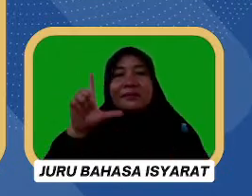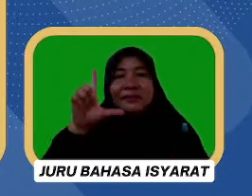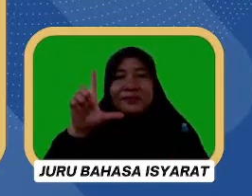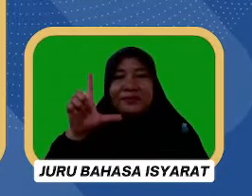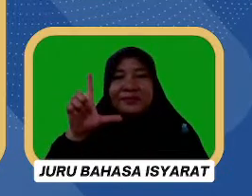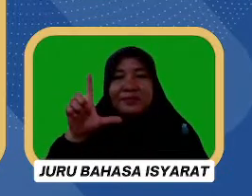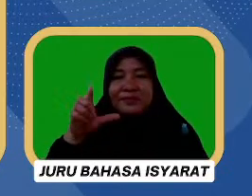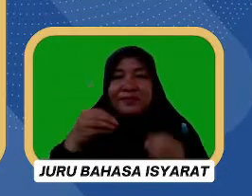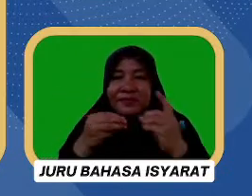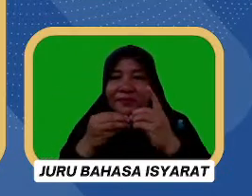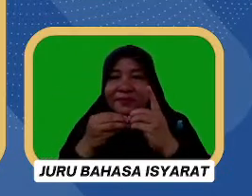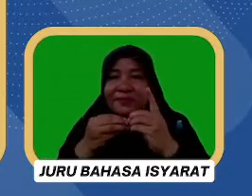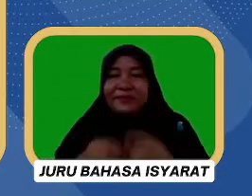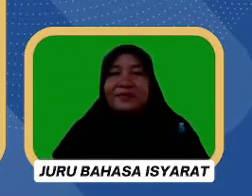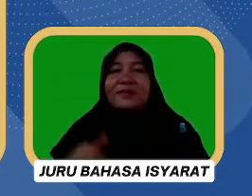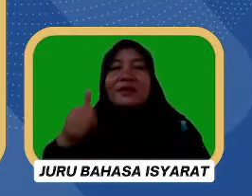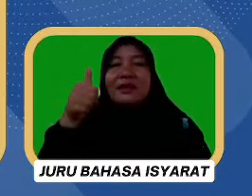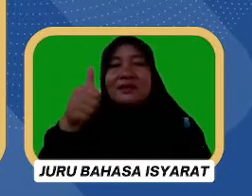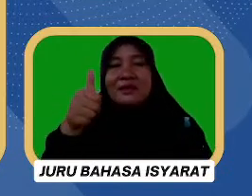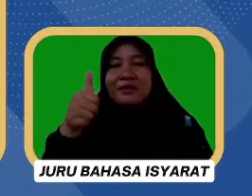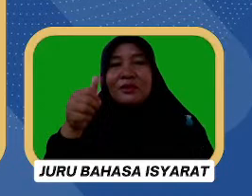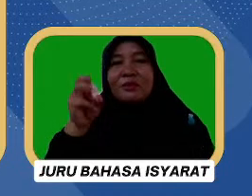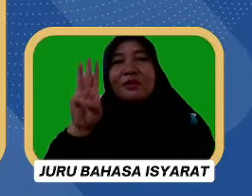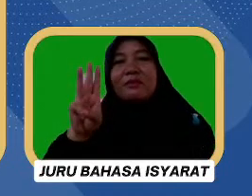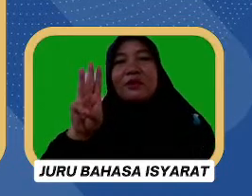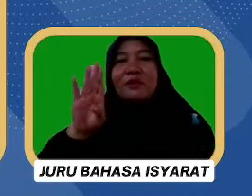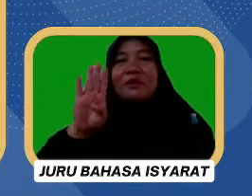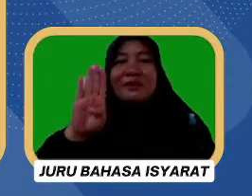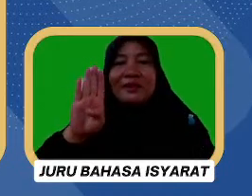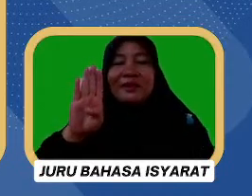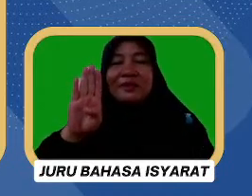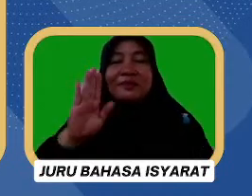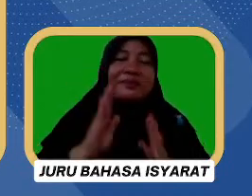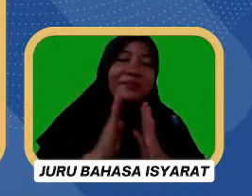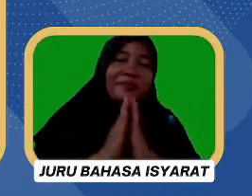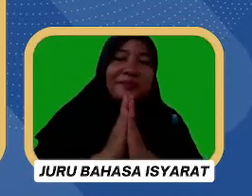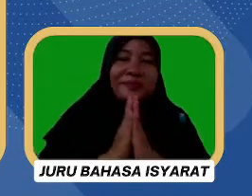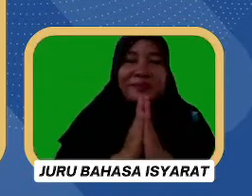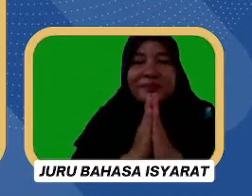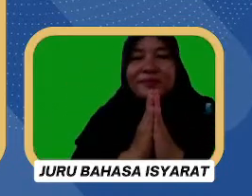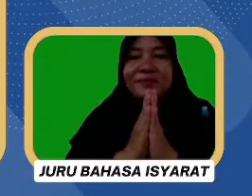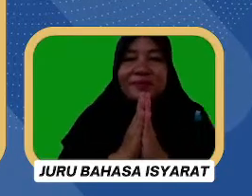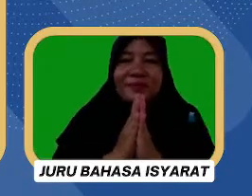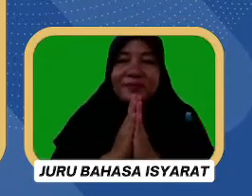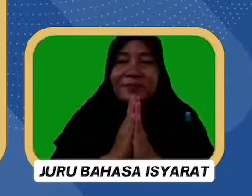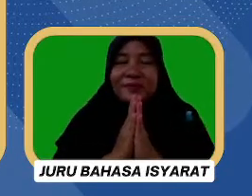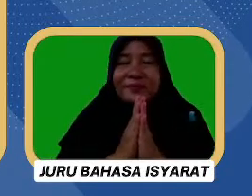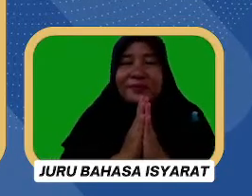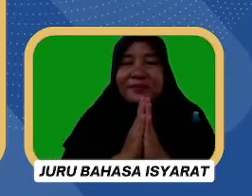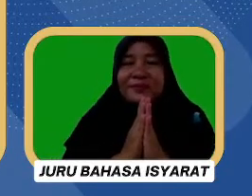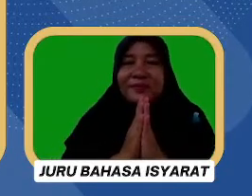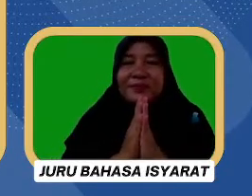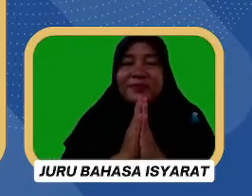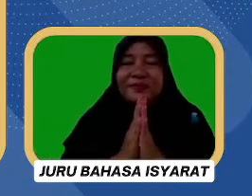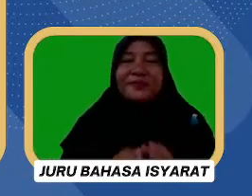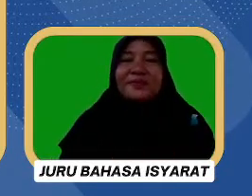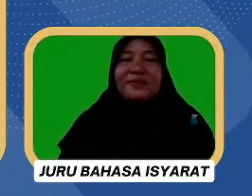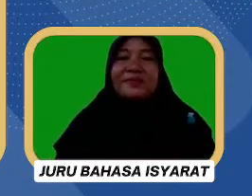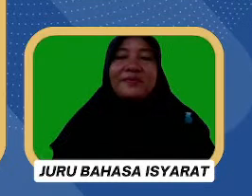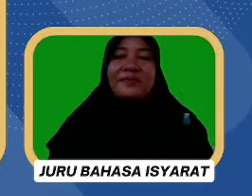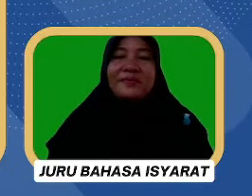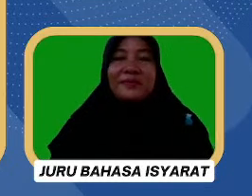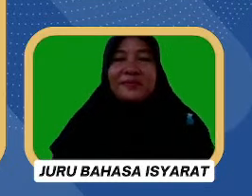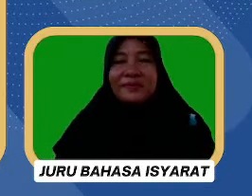digital. Assalamualaikum warahmatullahi wabarakatuh. Salam Om Swastiastu, Namo Buddhaya, salam